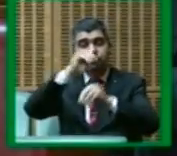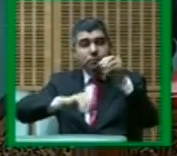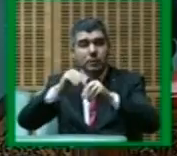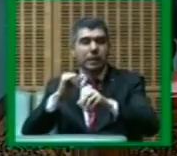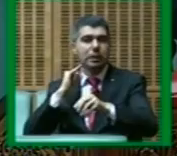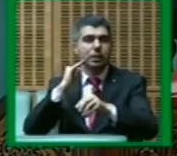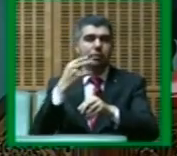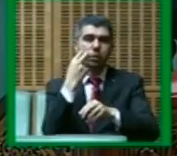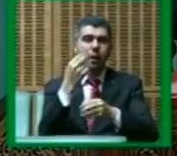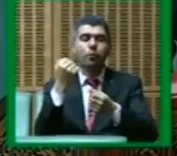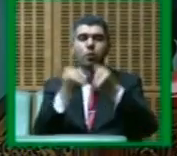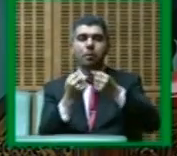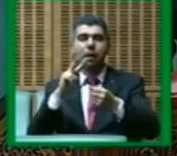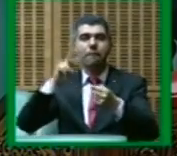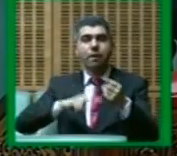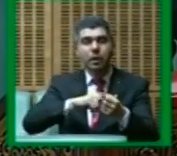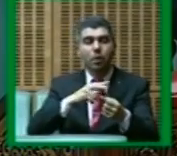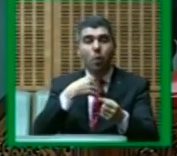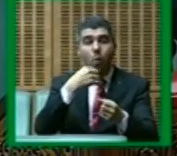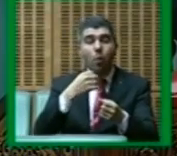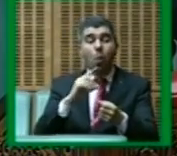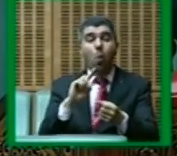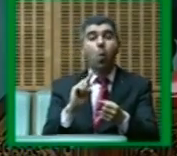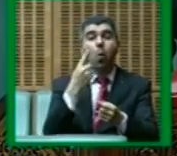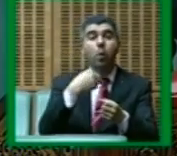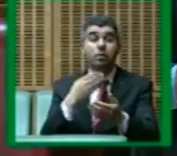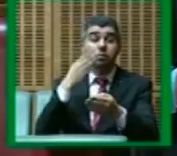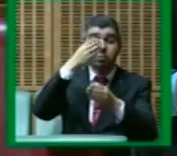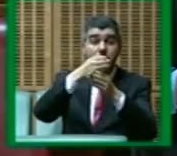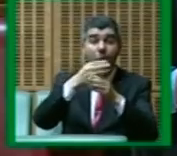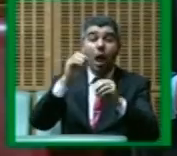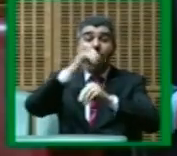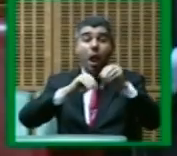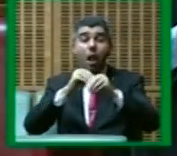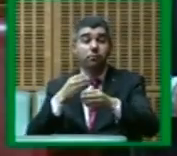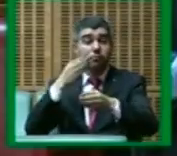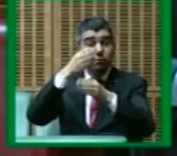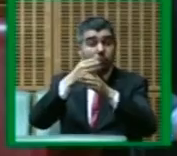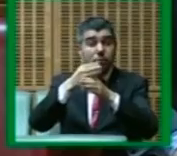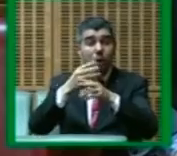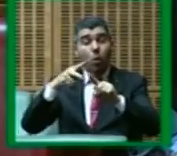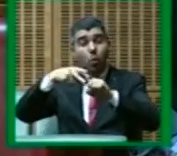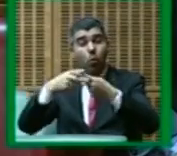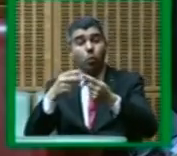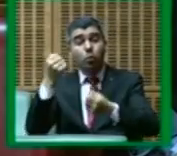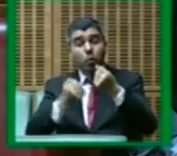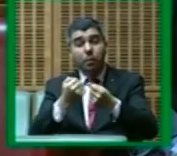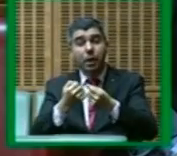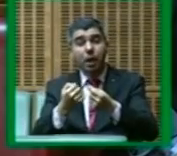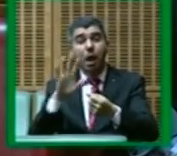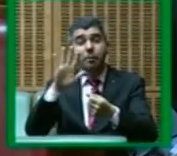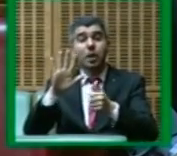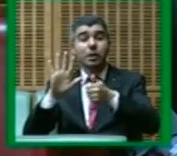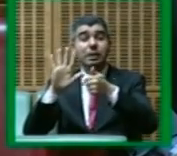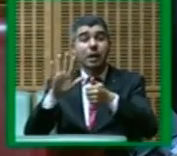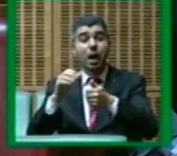تيجيو. غنبداو اليوم إلا طلع لينا واحد المركز دار السيارات ديالو خلال عام عند 5 ولا 6 السيارات من عنده خرجوا